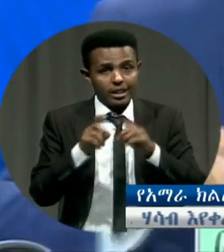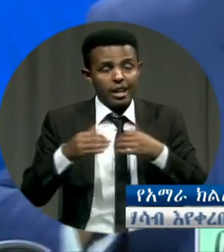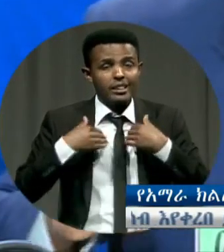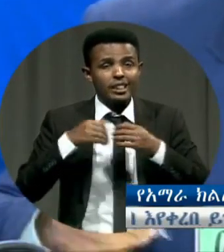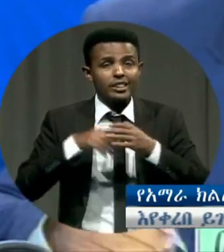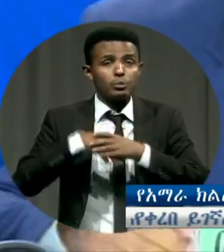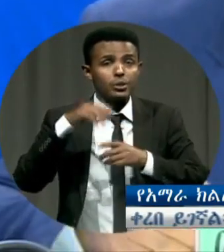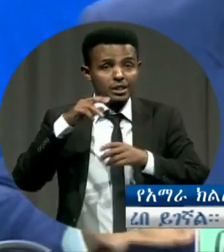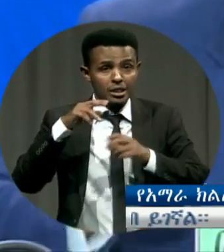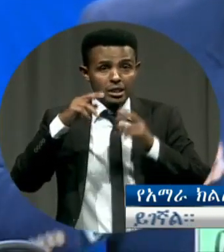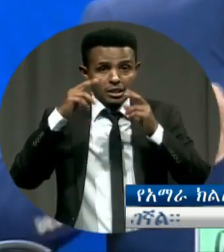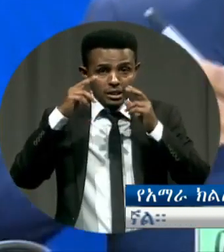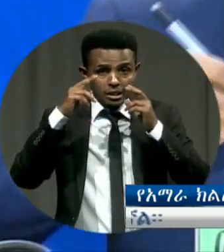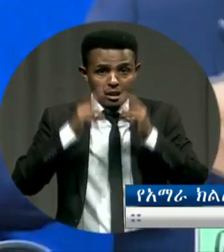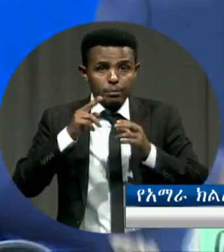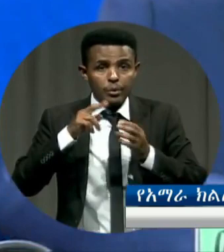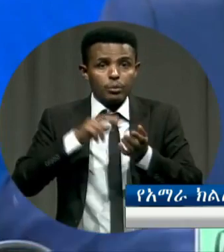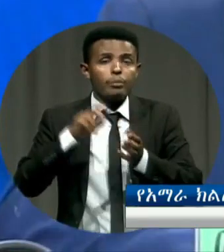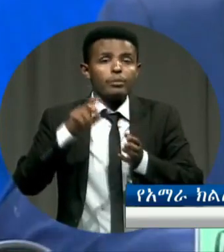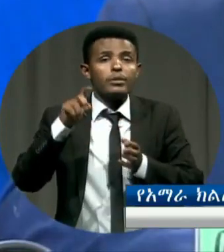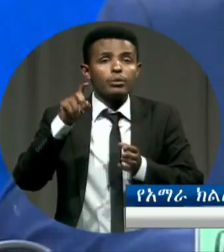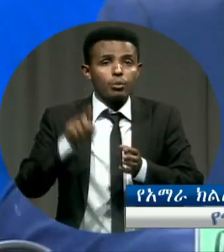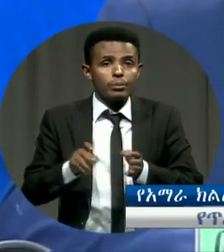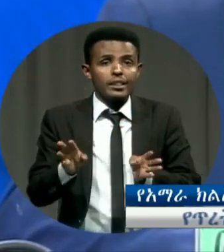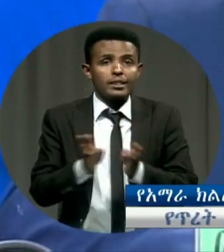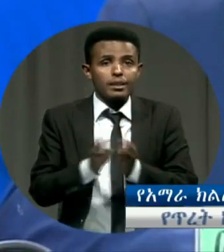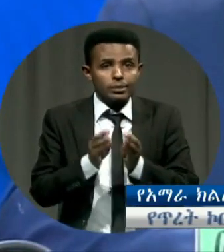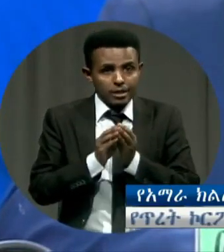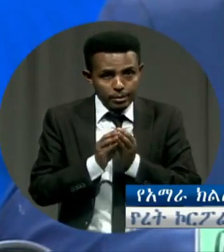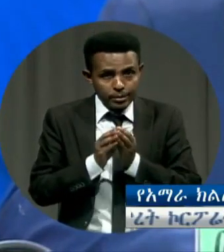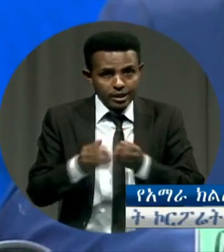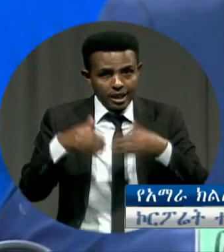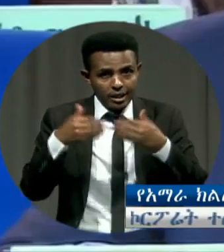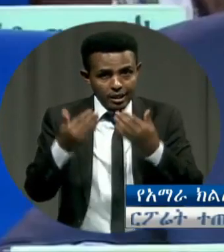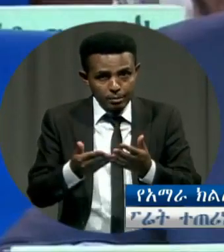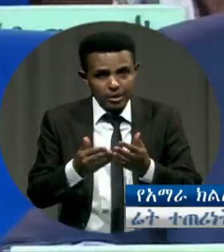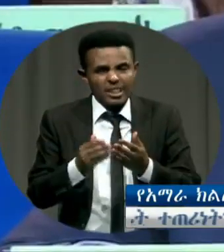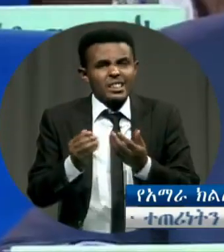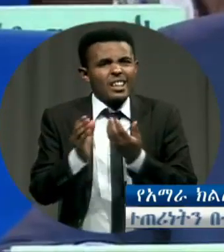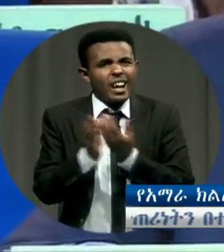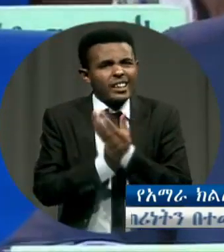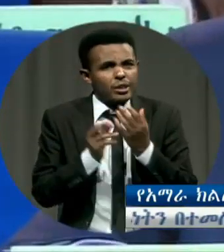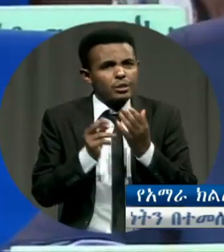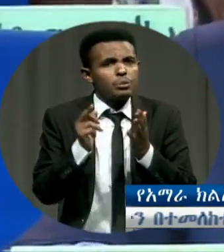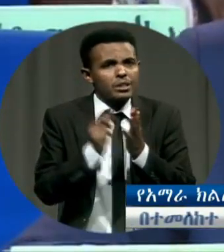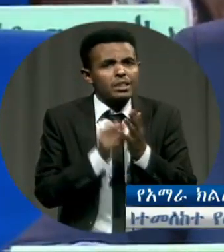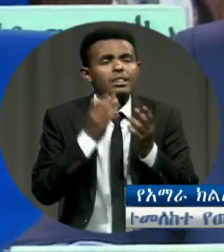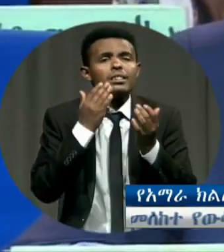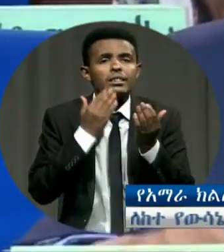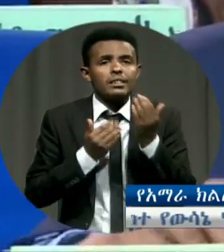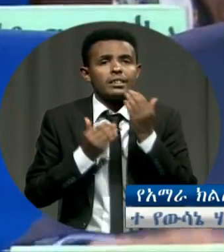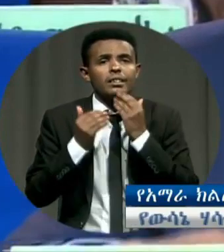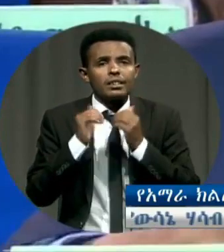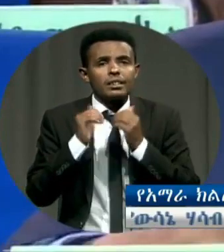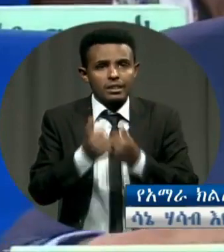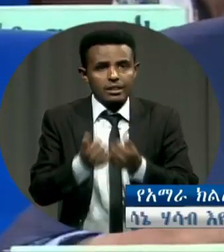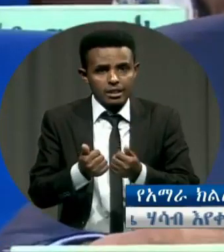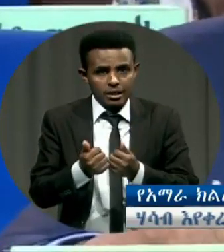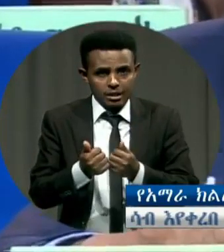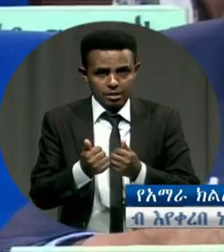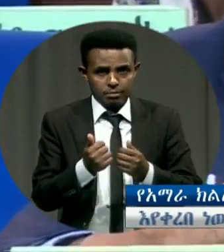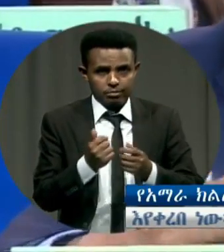የተከበሩ የቋሚ ኮሚቴ ሰብሳቢ እንዳቀረቡት ይሄ ከሀገሪቱ የንግድ ህግ ጋር እንዴት ይጣጣማል? ከሀገሪቱ ንግድ